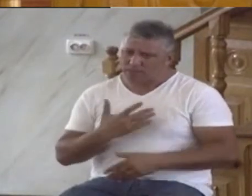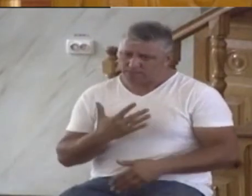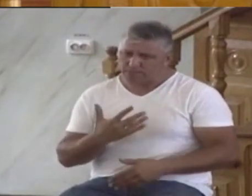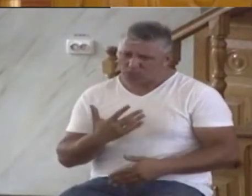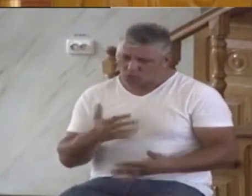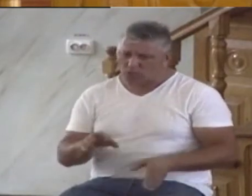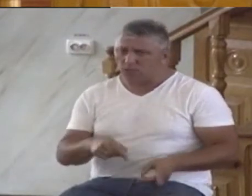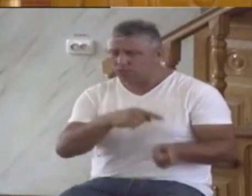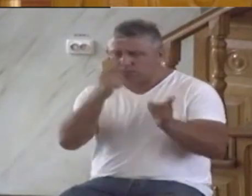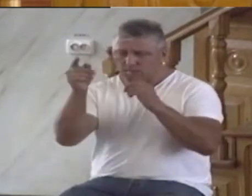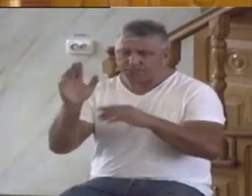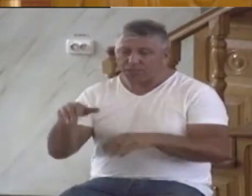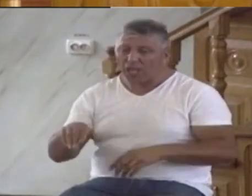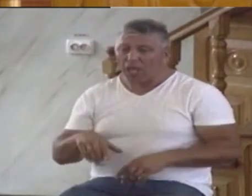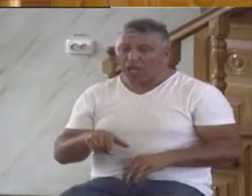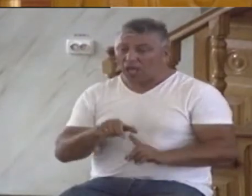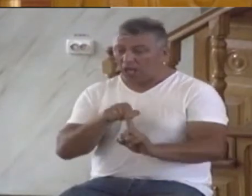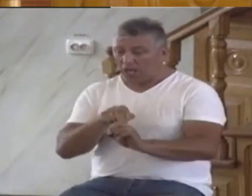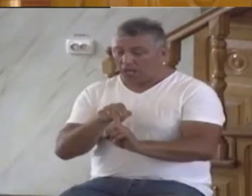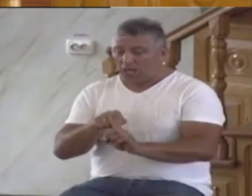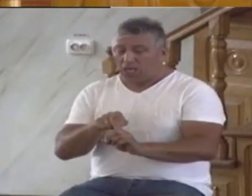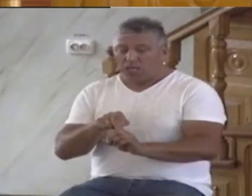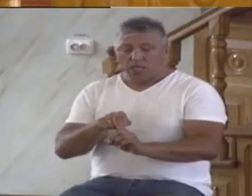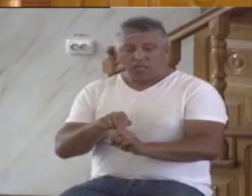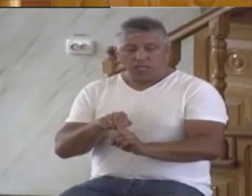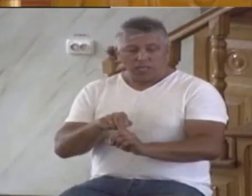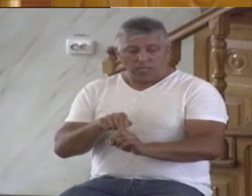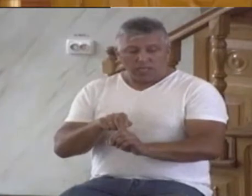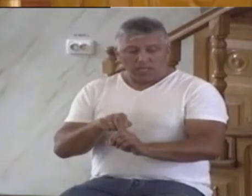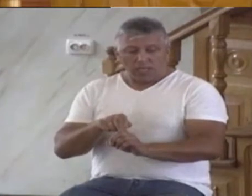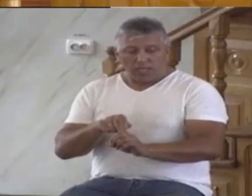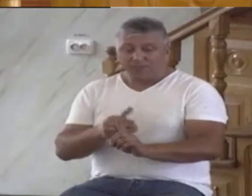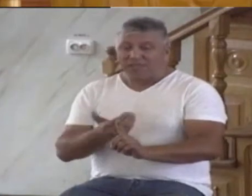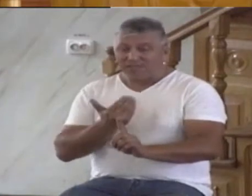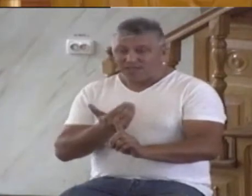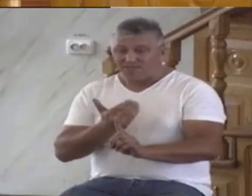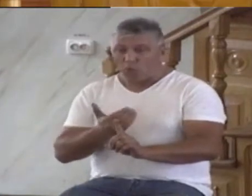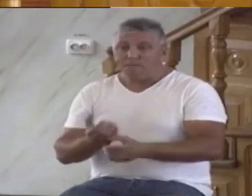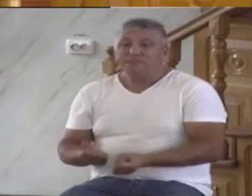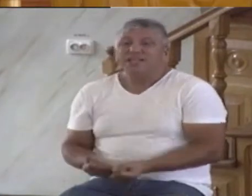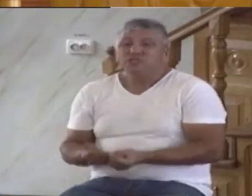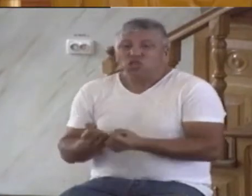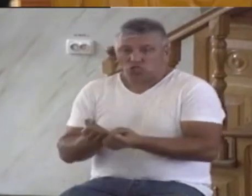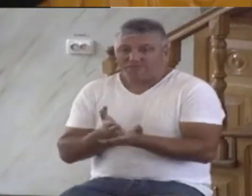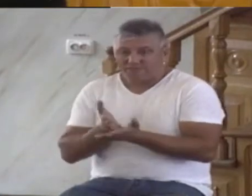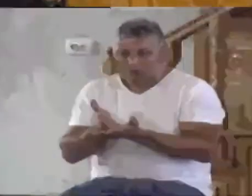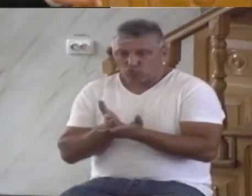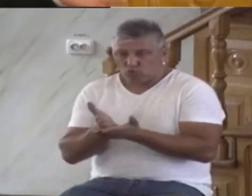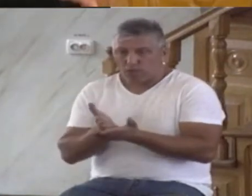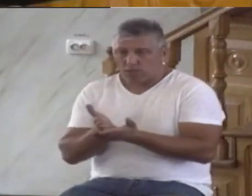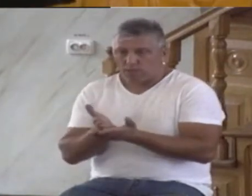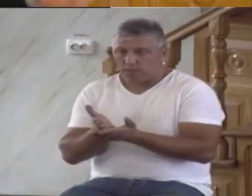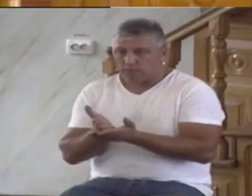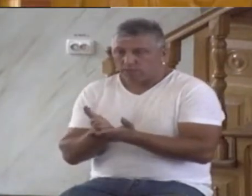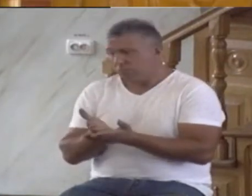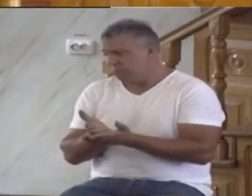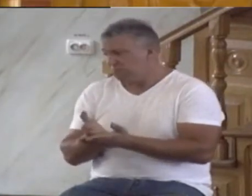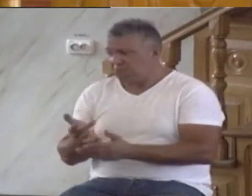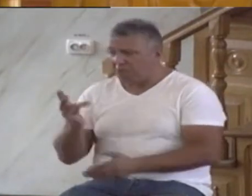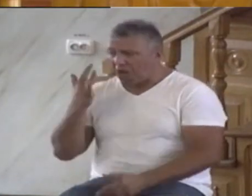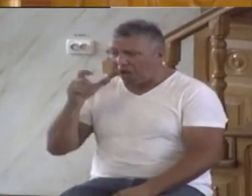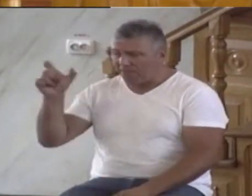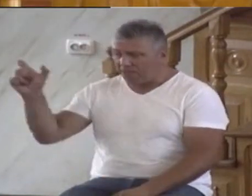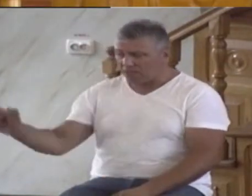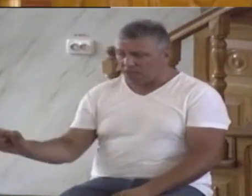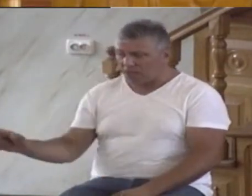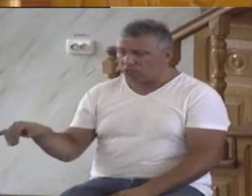его в служении поддерживал человек, американец, который имел участок